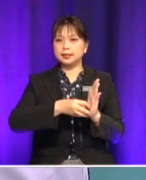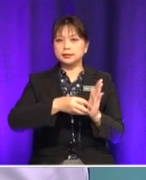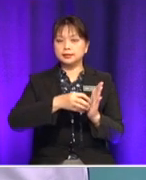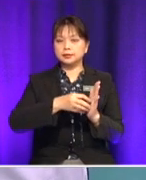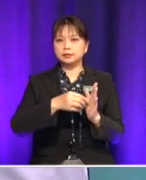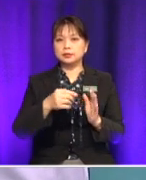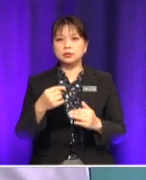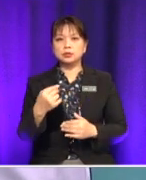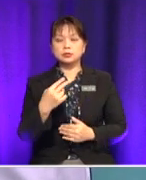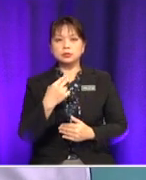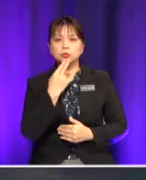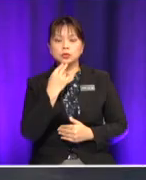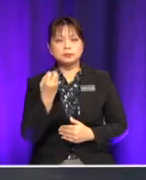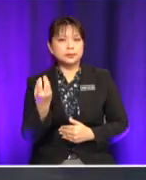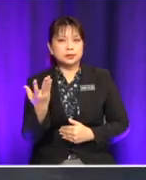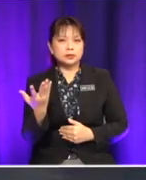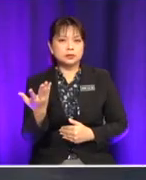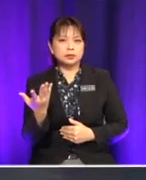gula banyak manis ibu